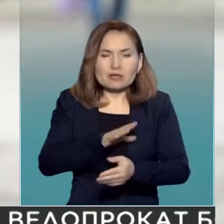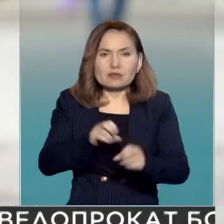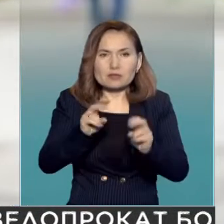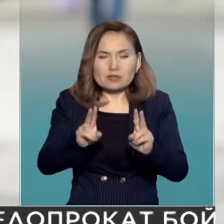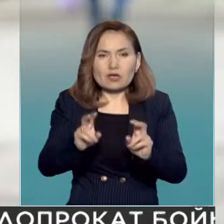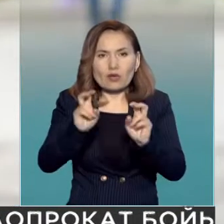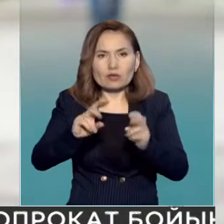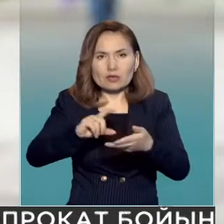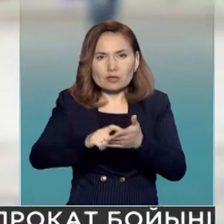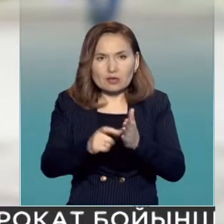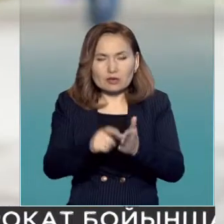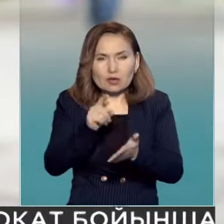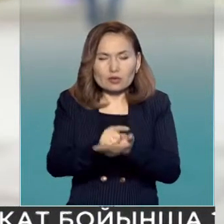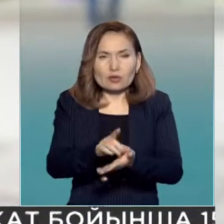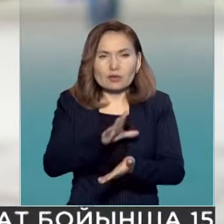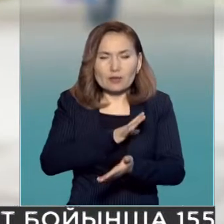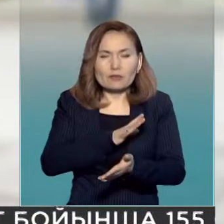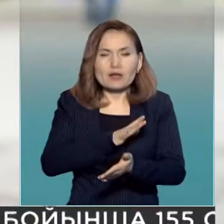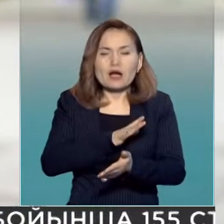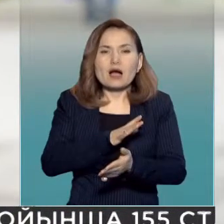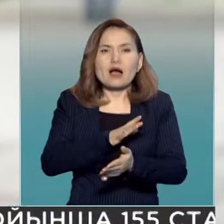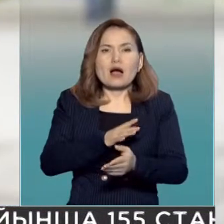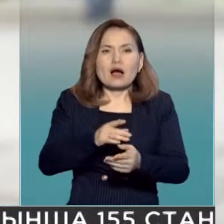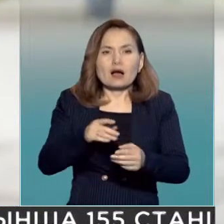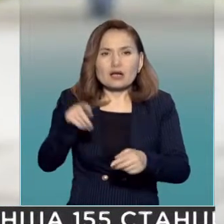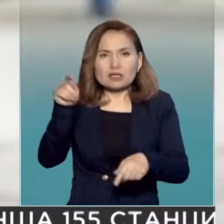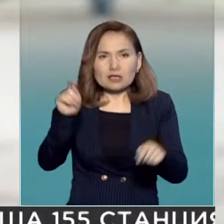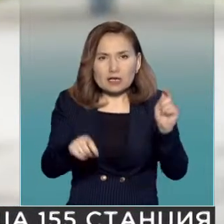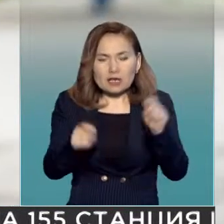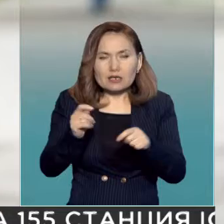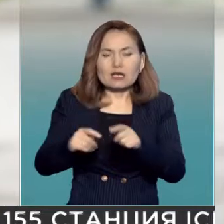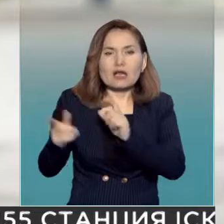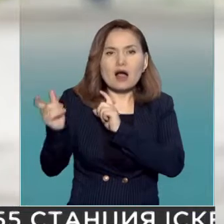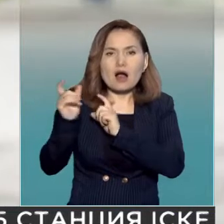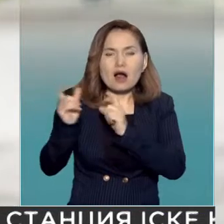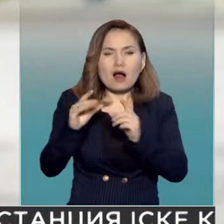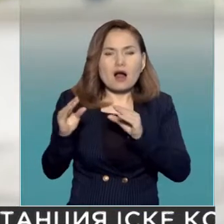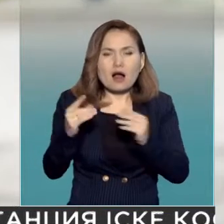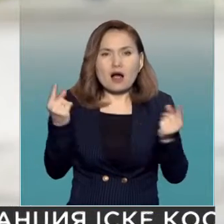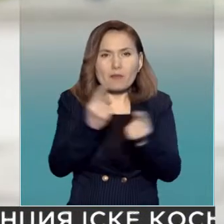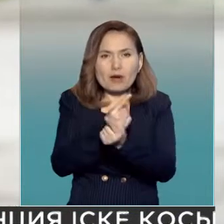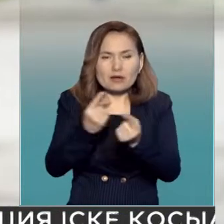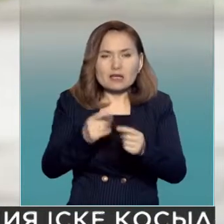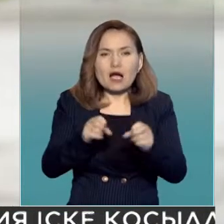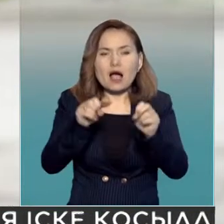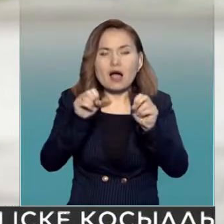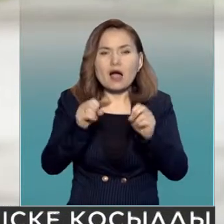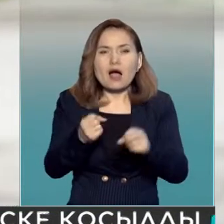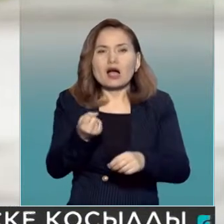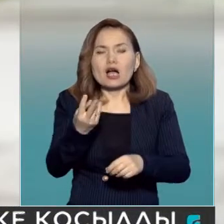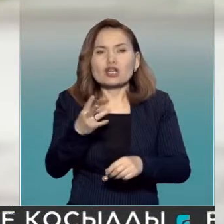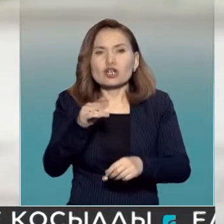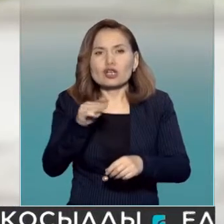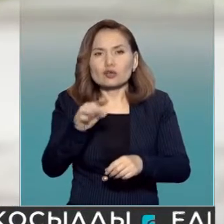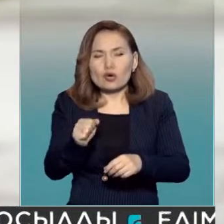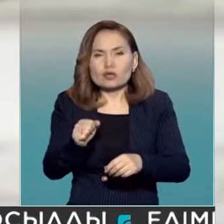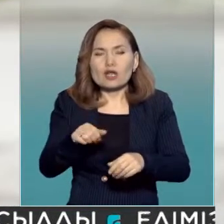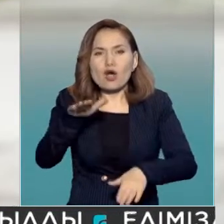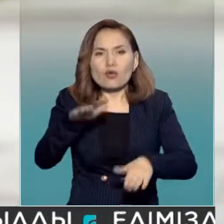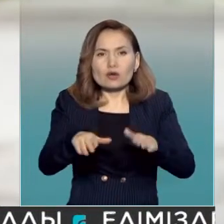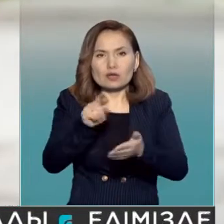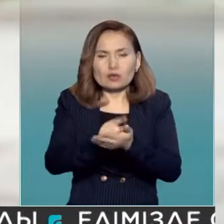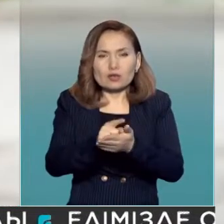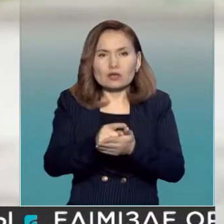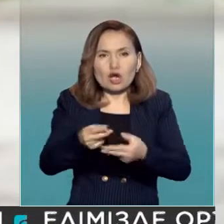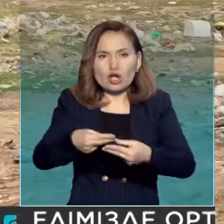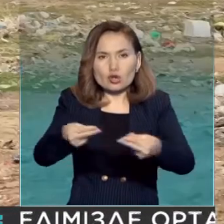керек. Келген камаздарды, тракторлерді килограмдап қанша тонна алып келгендігін өлшеп алады, оны журналға